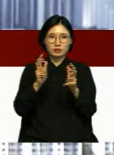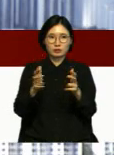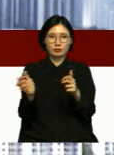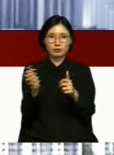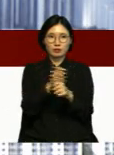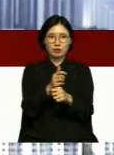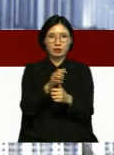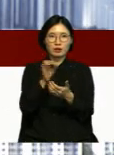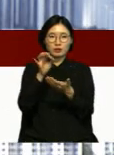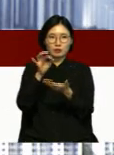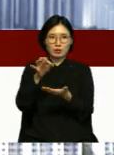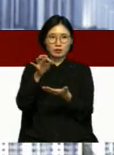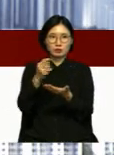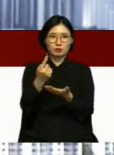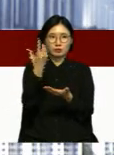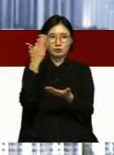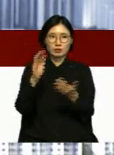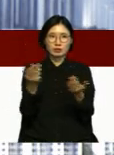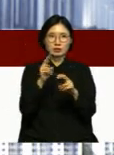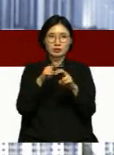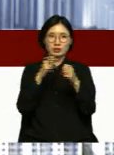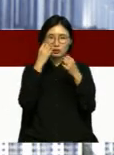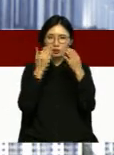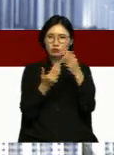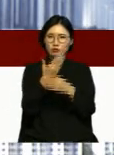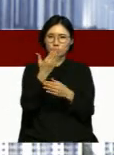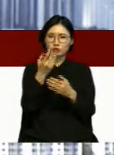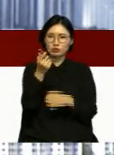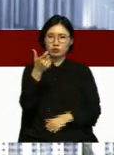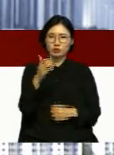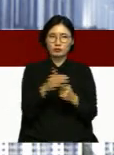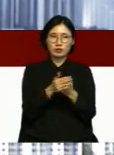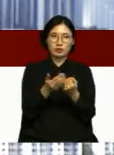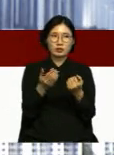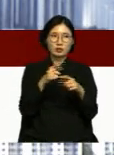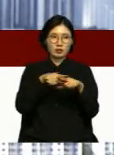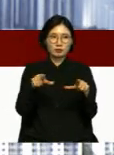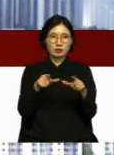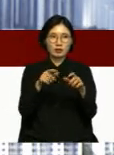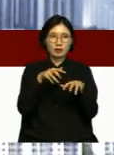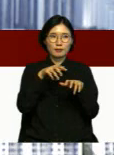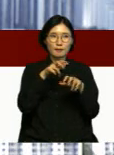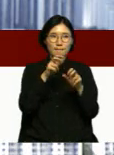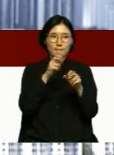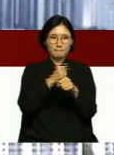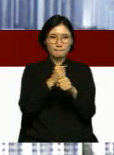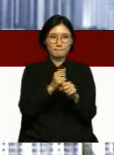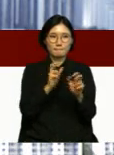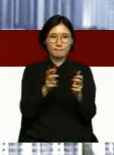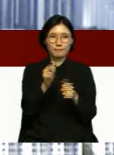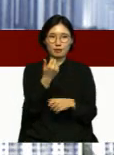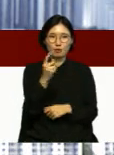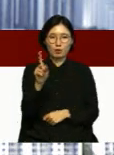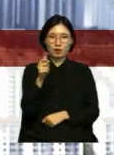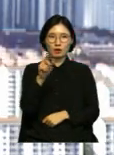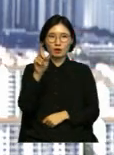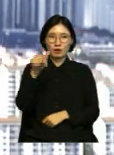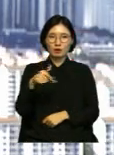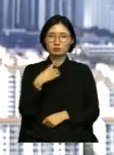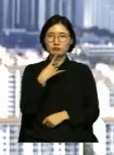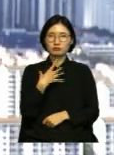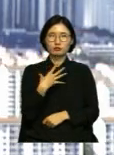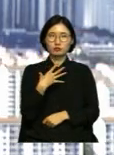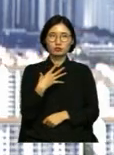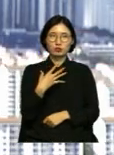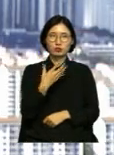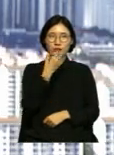부가가치는 높을지 모르지만 일자리 창출이 많지 않기 때문에 일반 제조업이라든가 화학 이런 것을 할 수밖에 없는 겁니다.